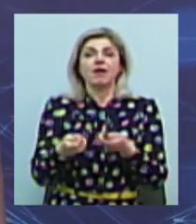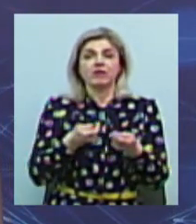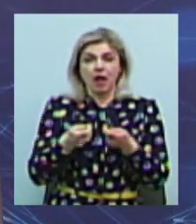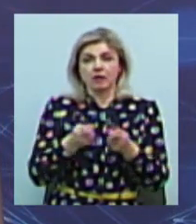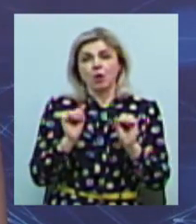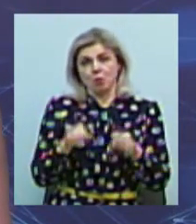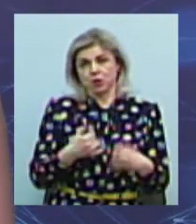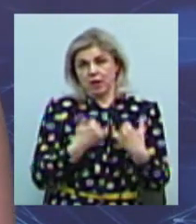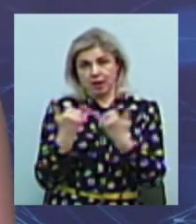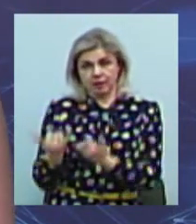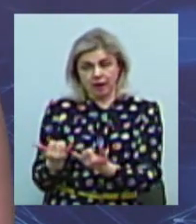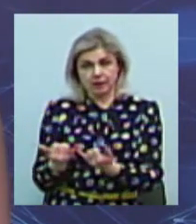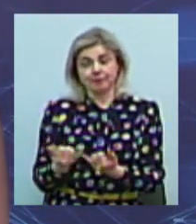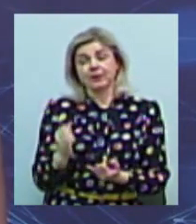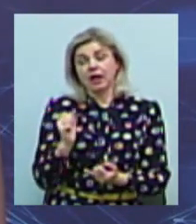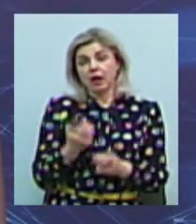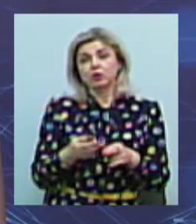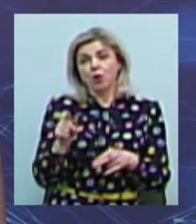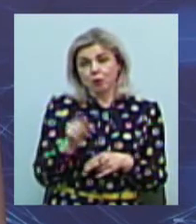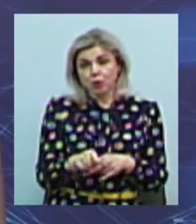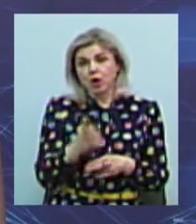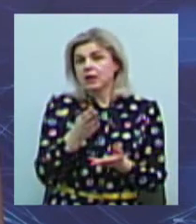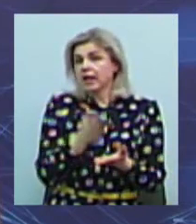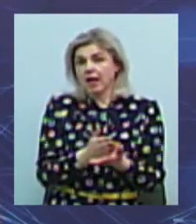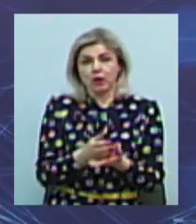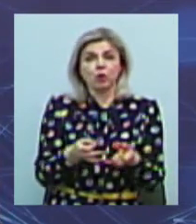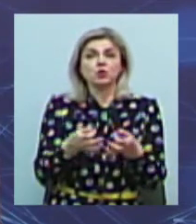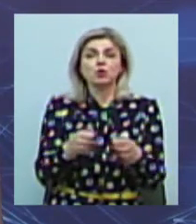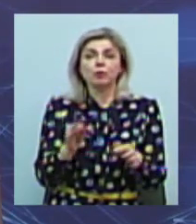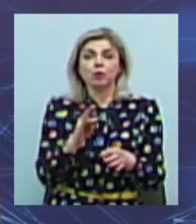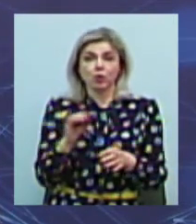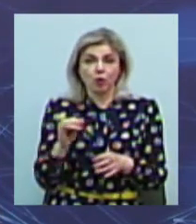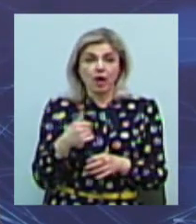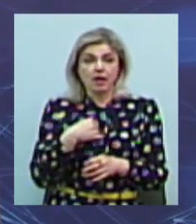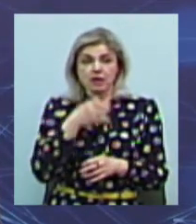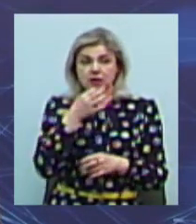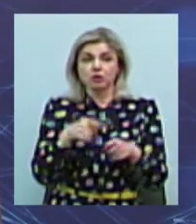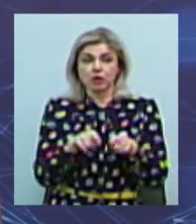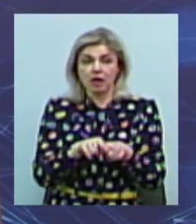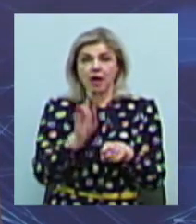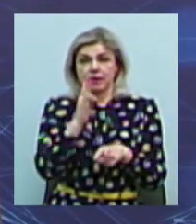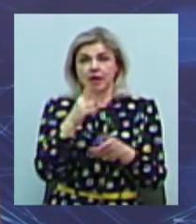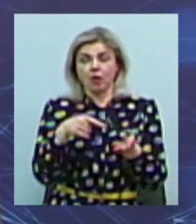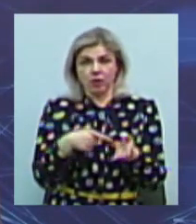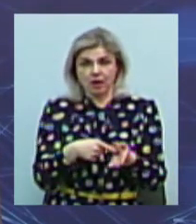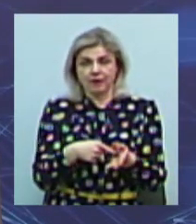надати. Тому вона не є доступною. Ну, от я вам скажу так, у Миколаєві